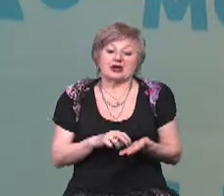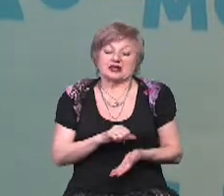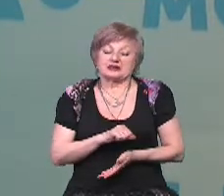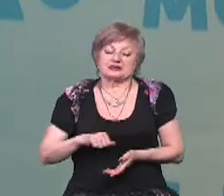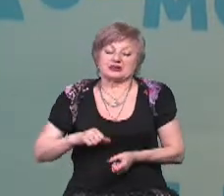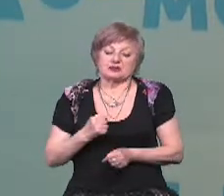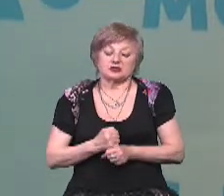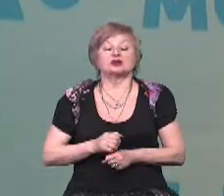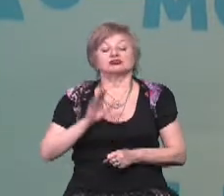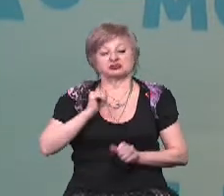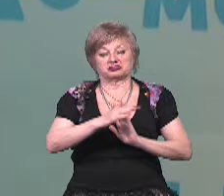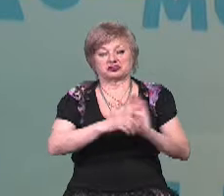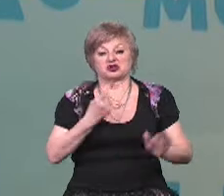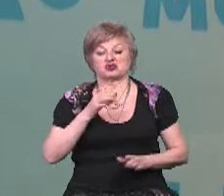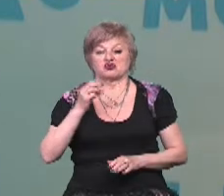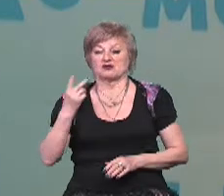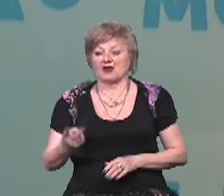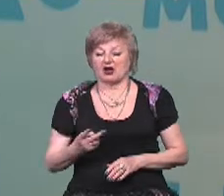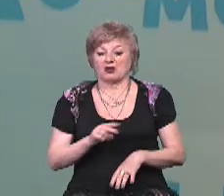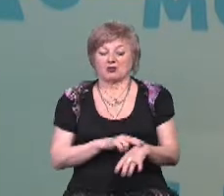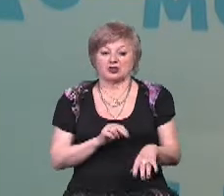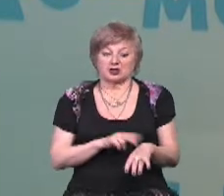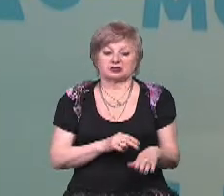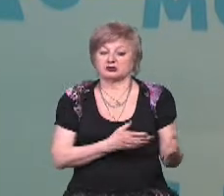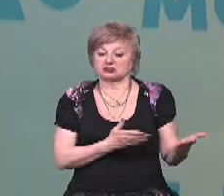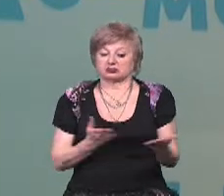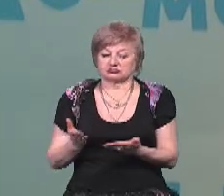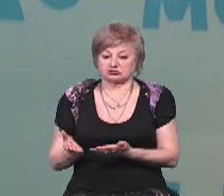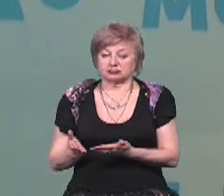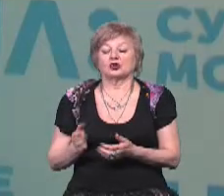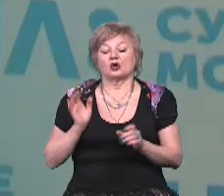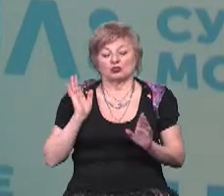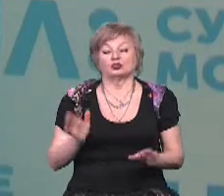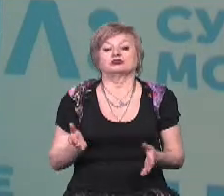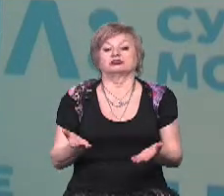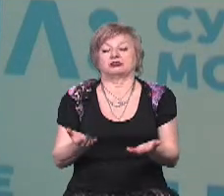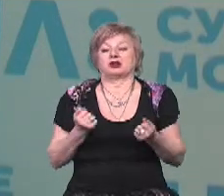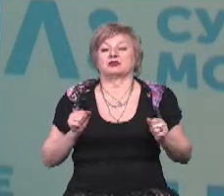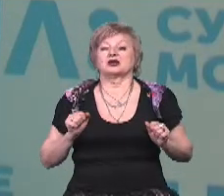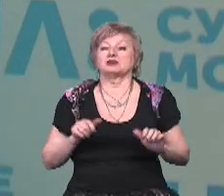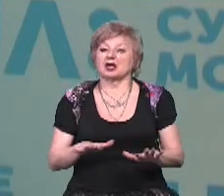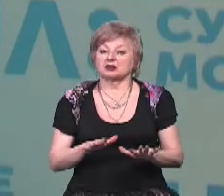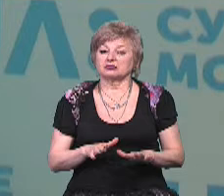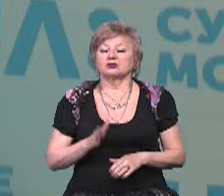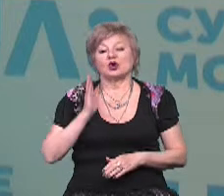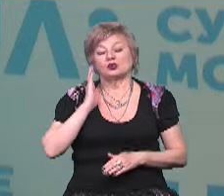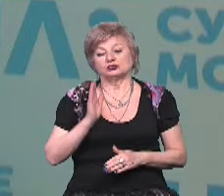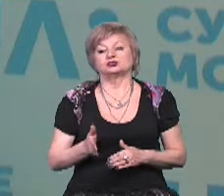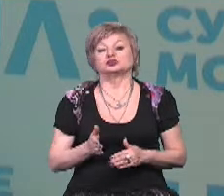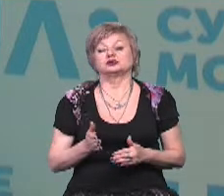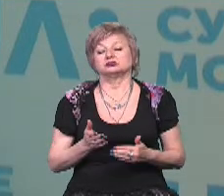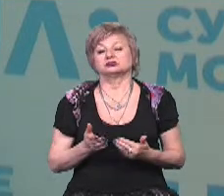самостійно, нехай викликає 102 і наряд поліції тоді вже буде приймати міри. Все залежить від того, чи